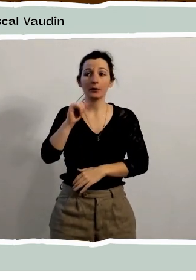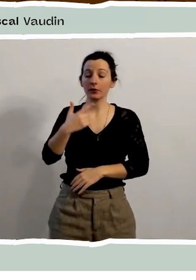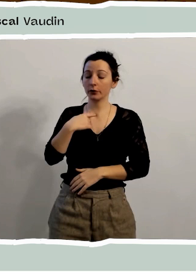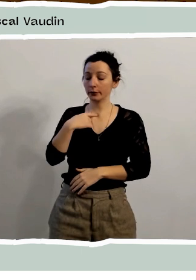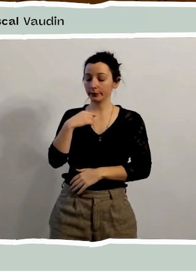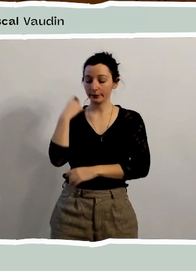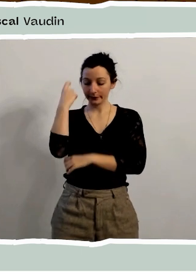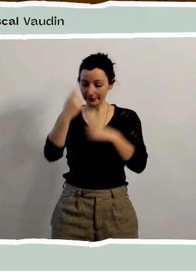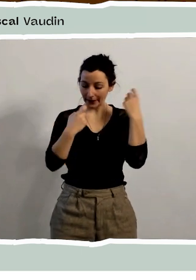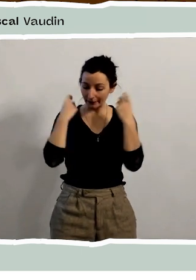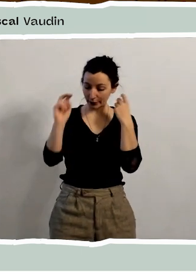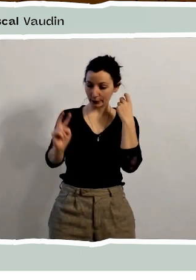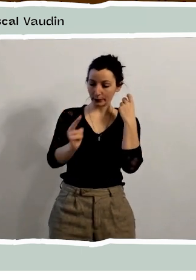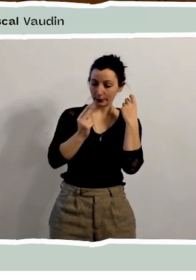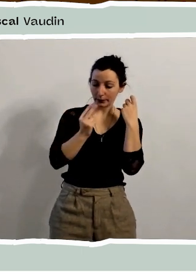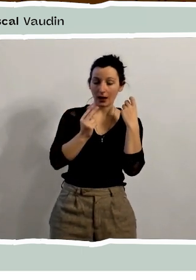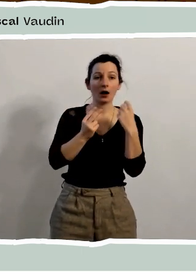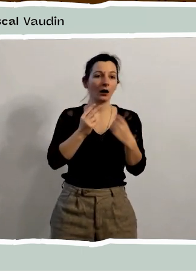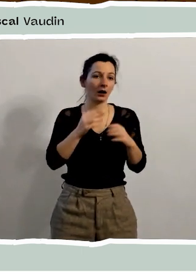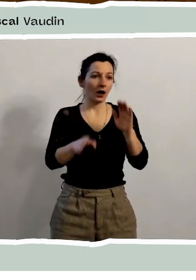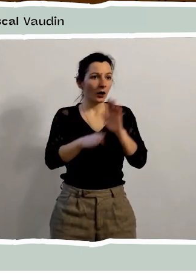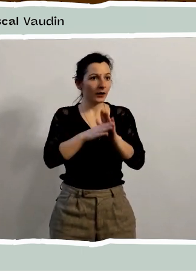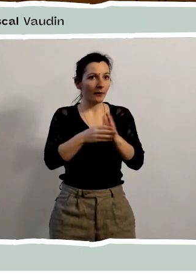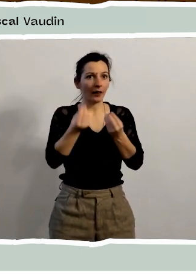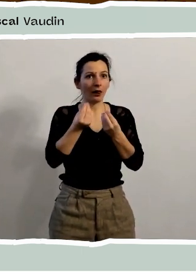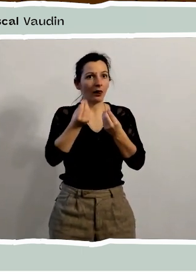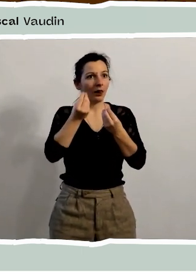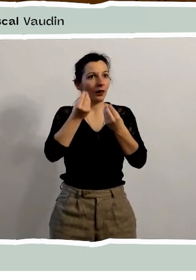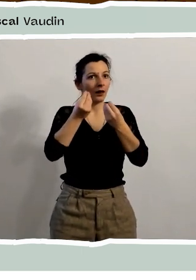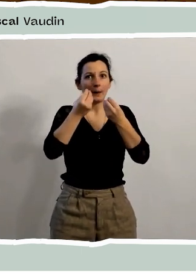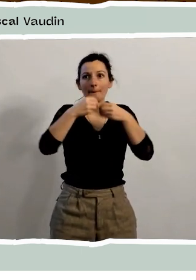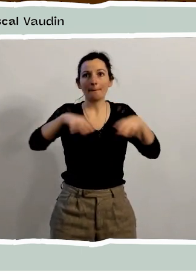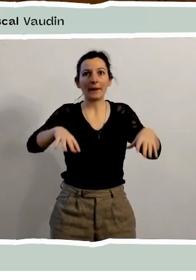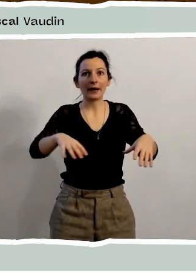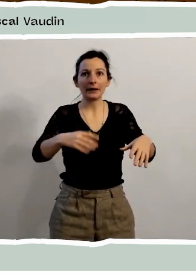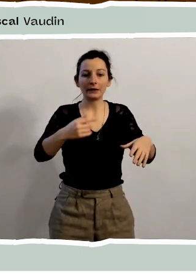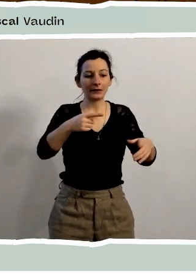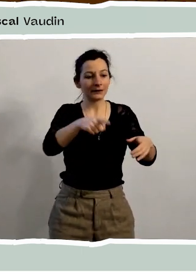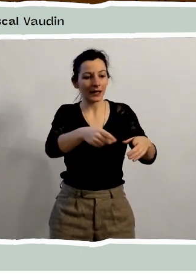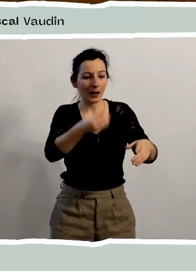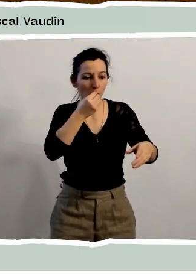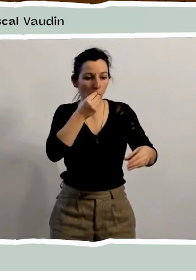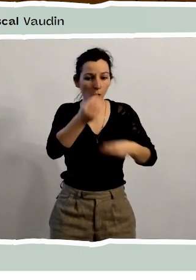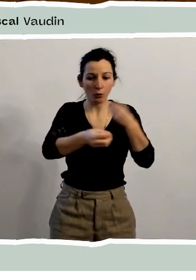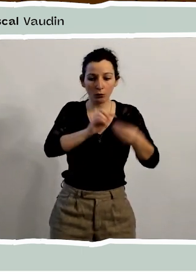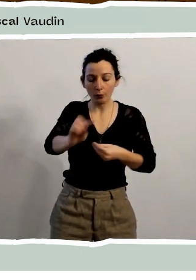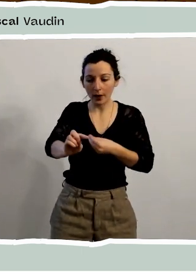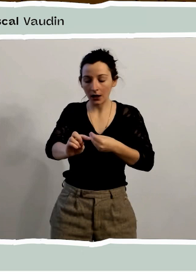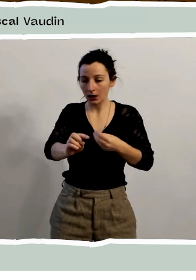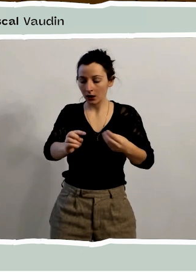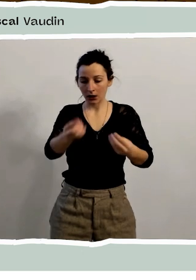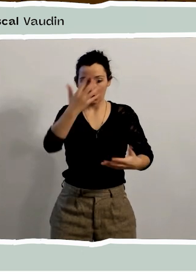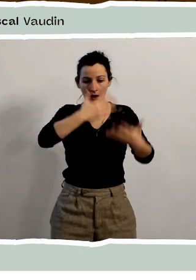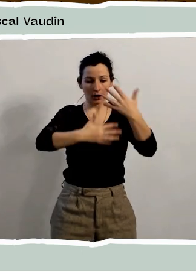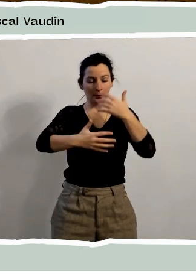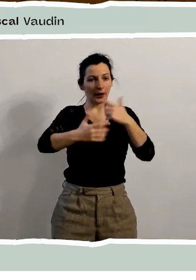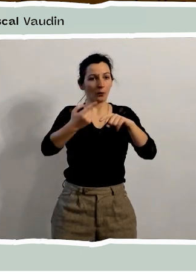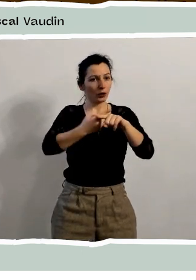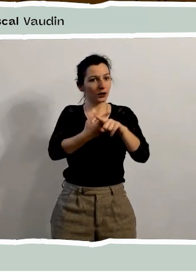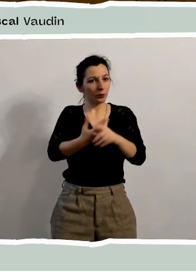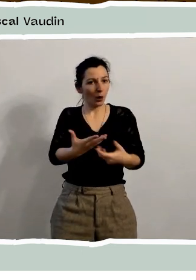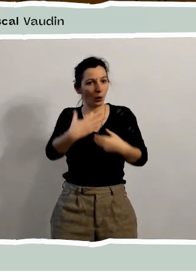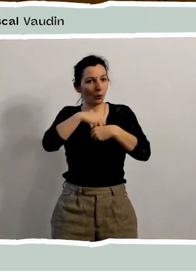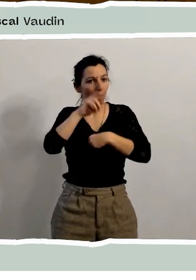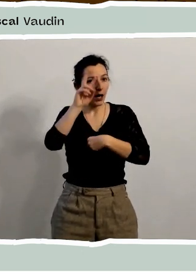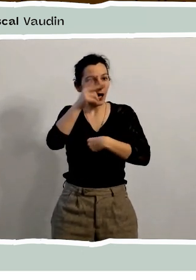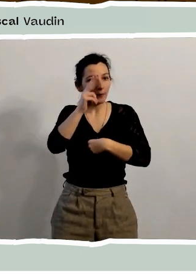se questionner. Donc au début, c'est pas facile de toujours se poser la question, mais une fois qu'on a pris l'habitude, ça va tout seul. Vous avez